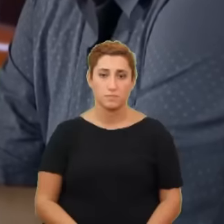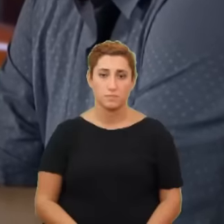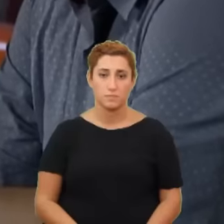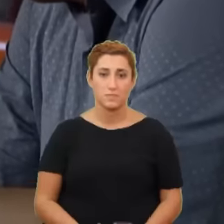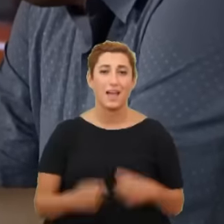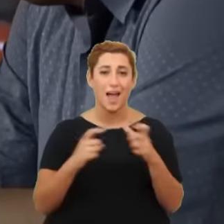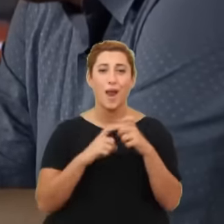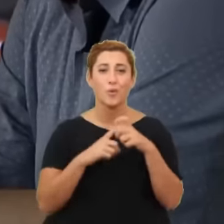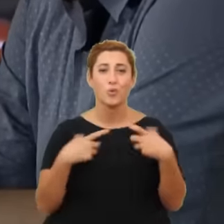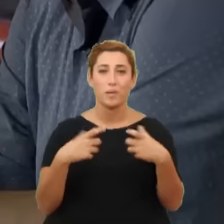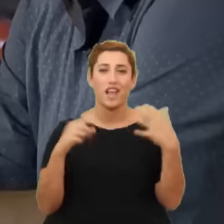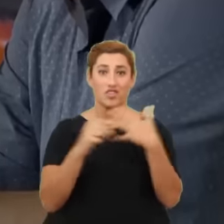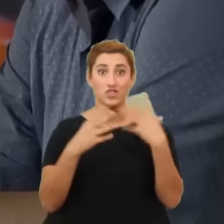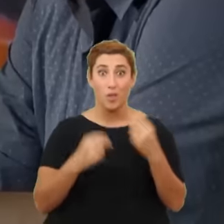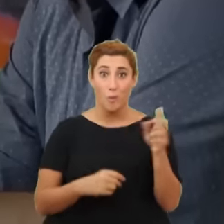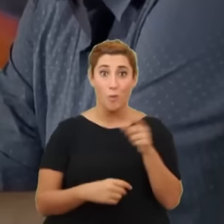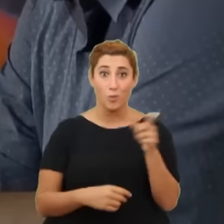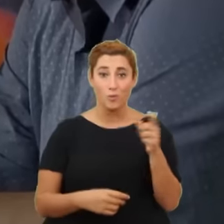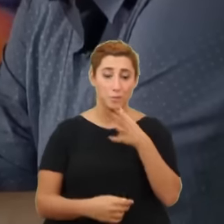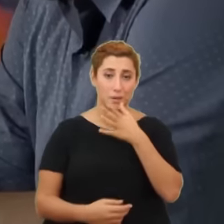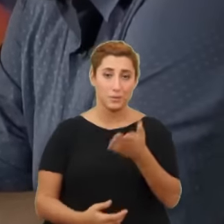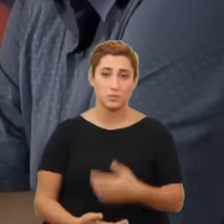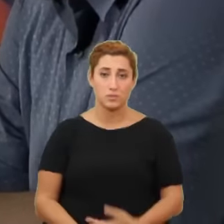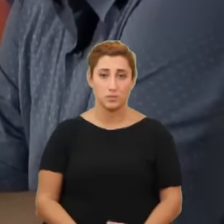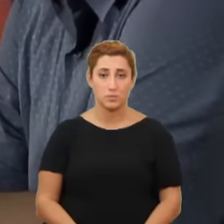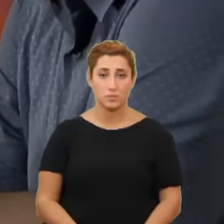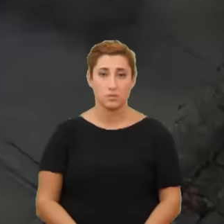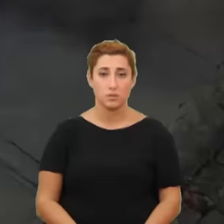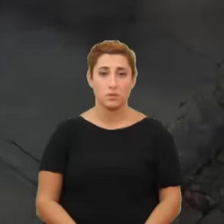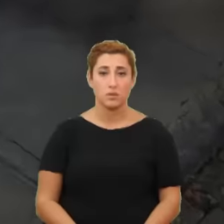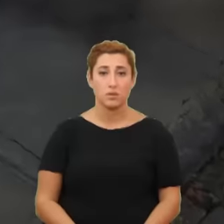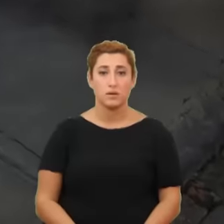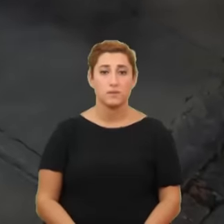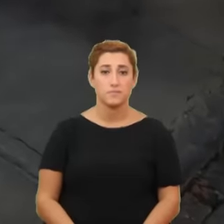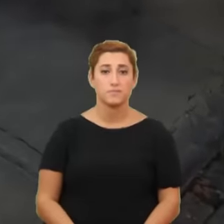Ergun plakla nişanlandı ya, biliyorsun.